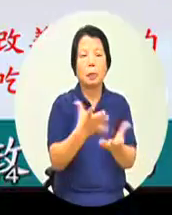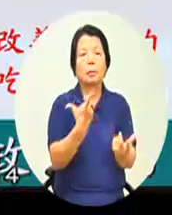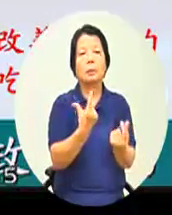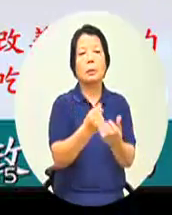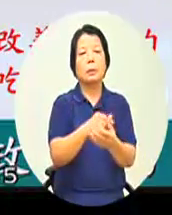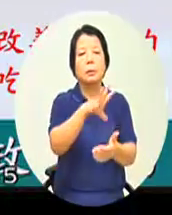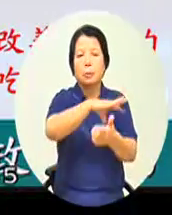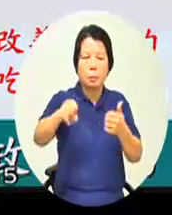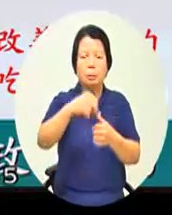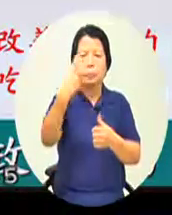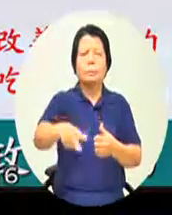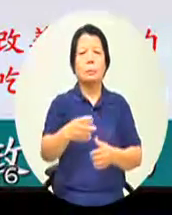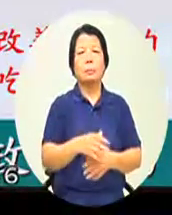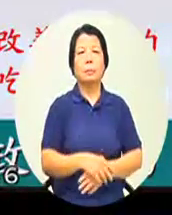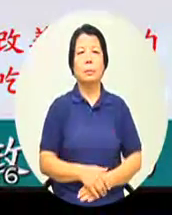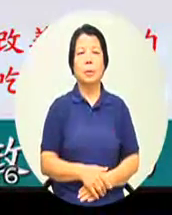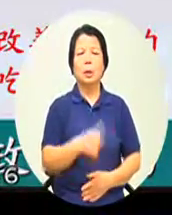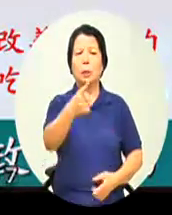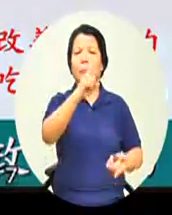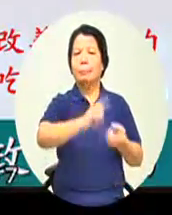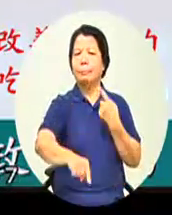合理吗？